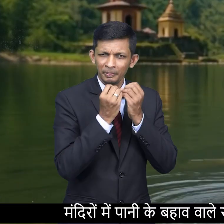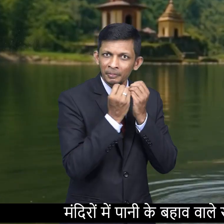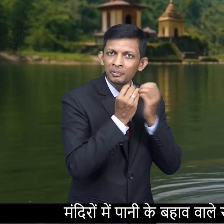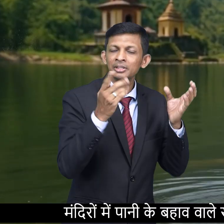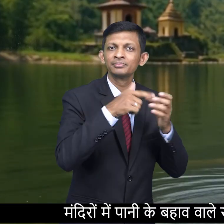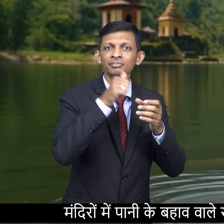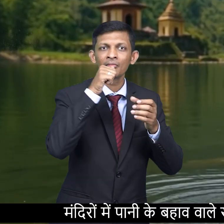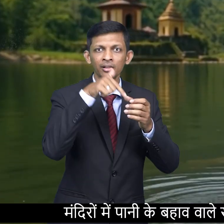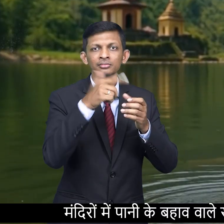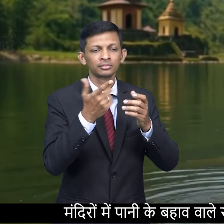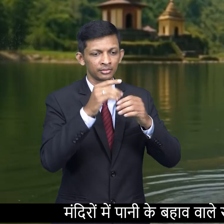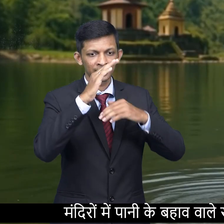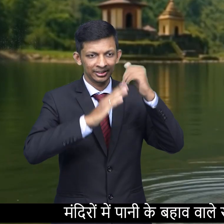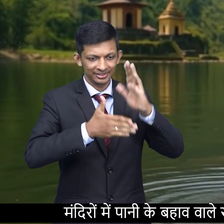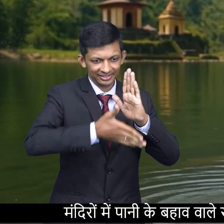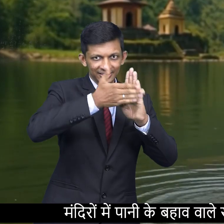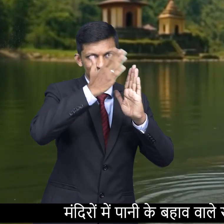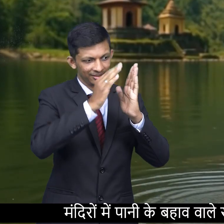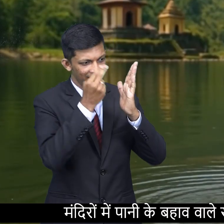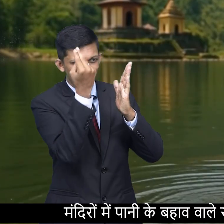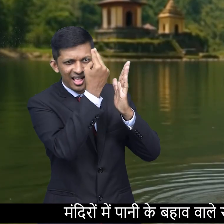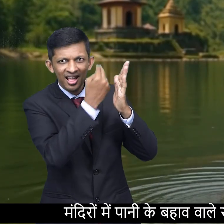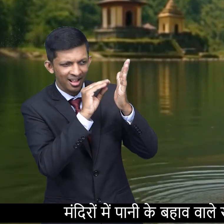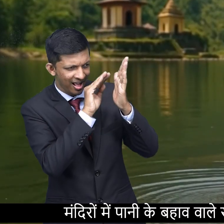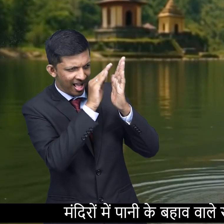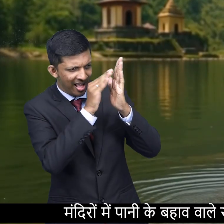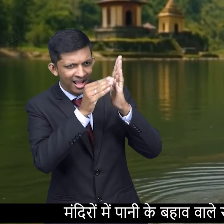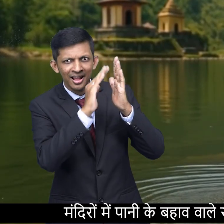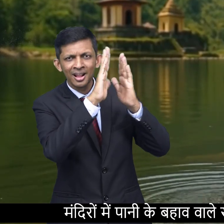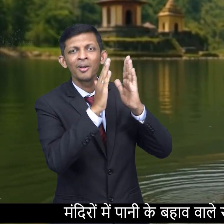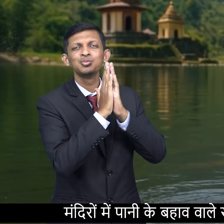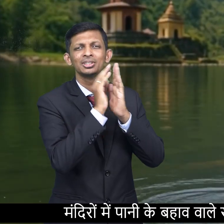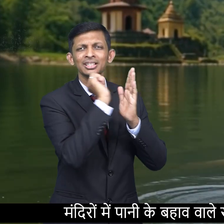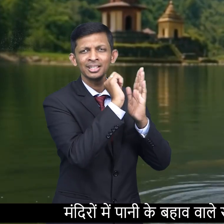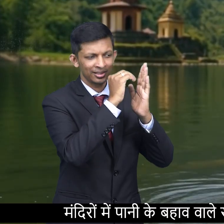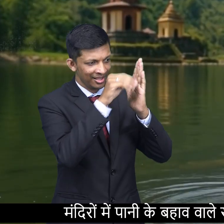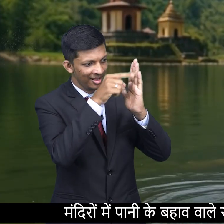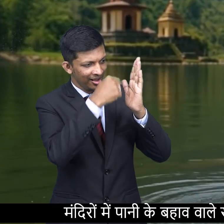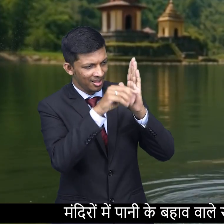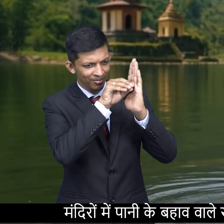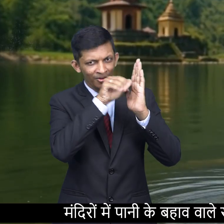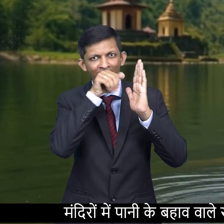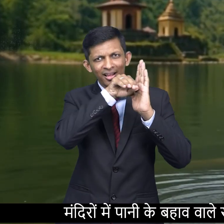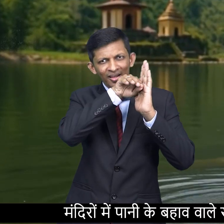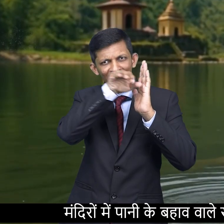मंदिरों में पानी के बहाव वाले स्थानों पर कई पत्थर की नक्काशी भी की गई थी।